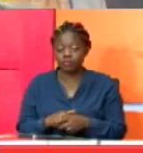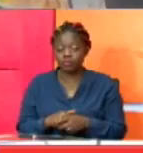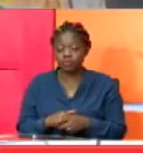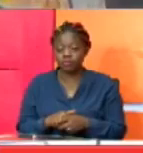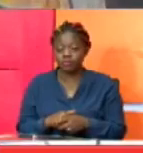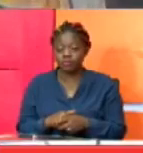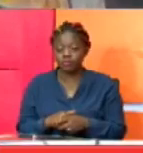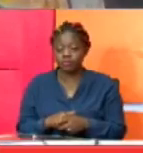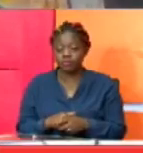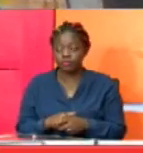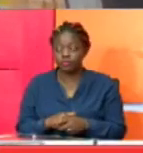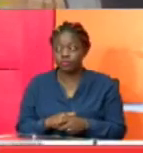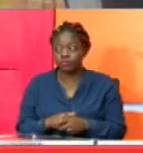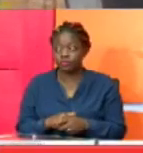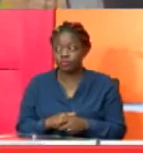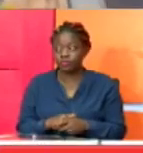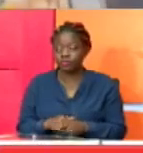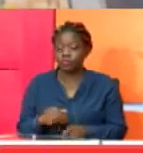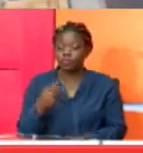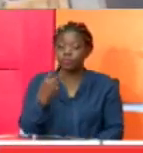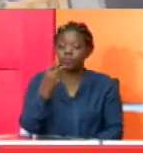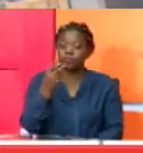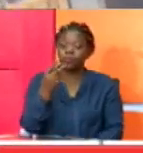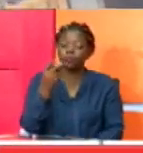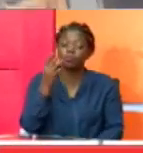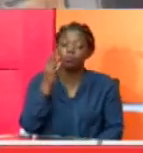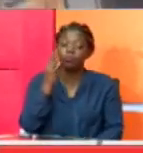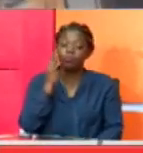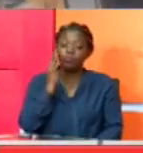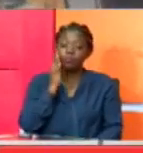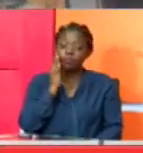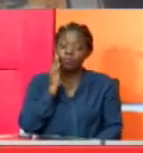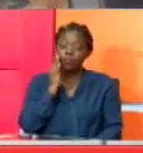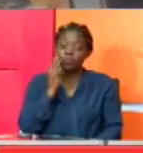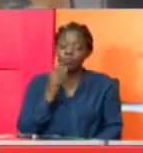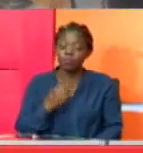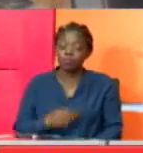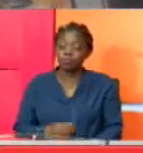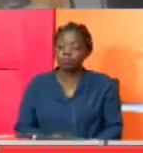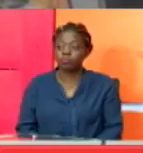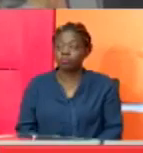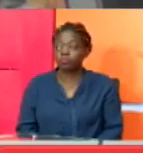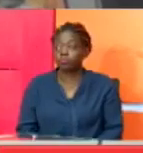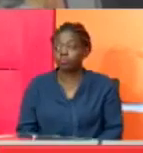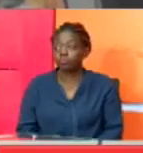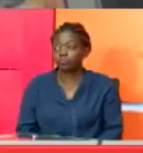bamanyi ediriisa lino bwe liri n'omulyango weguli bamanyi ne Father Kundi